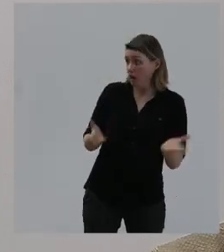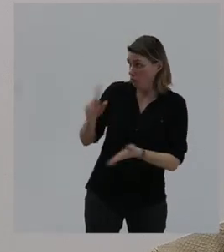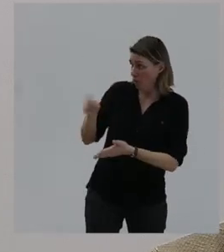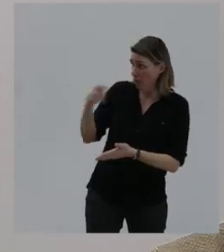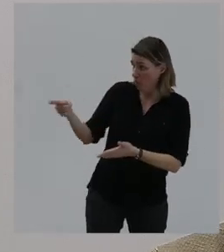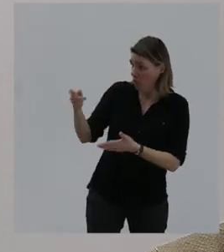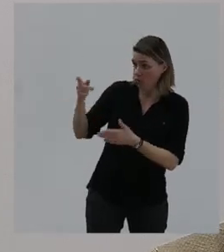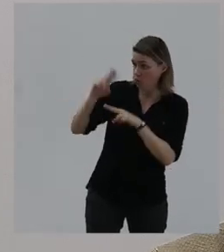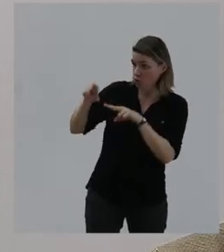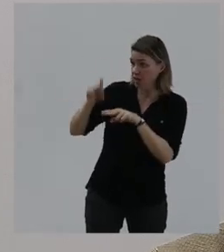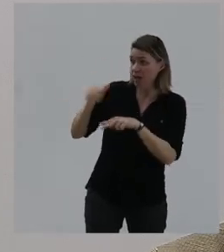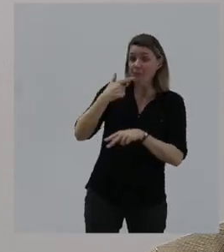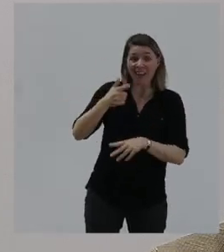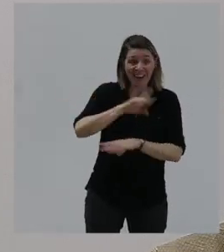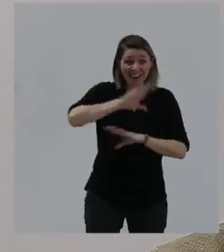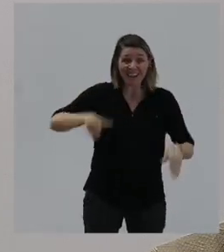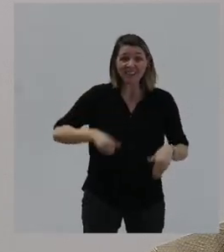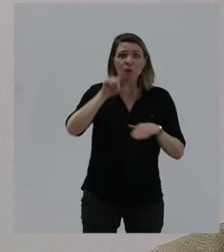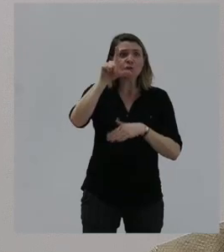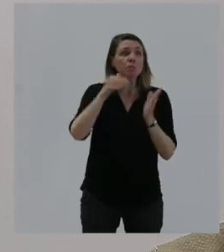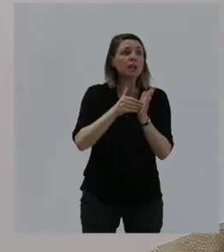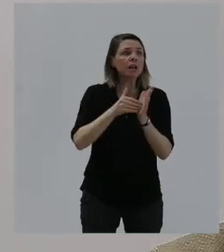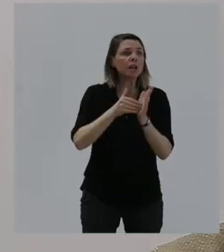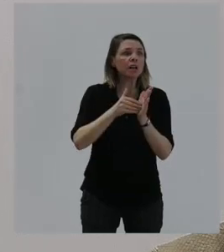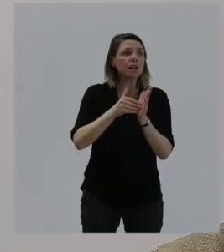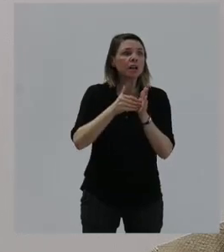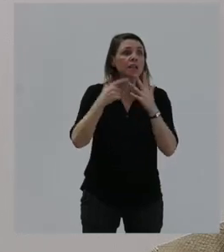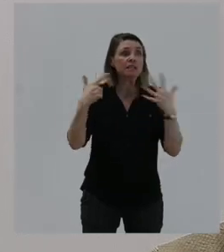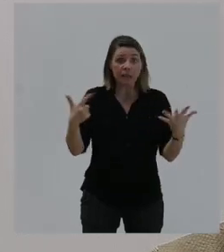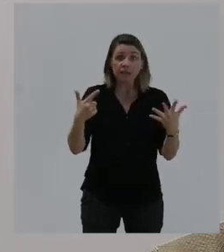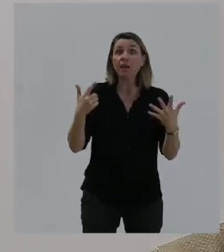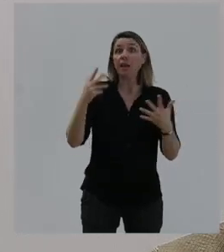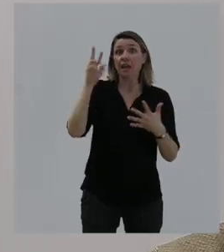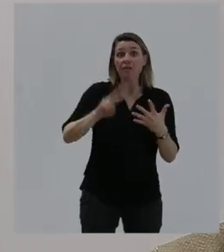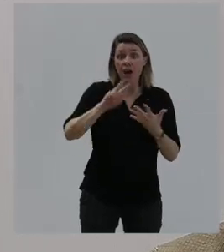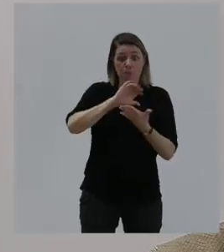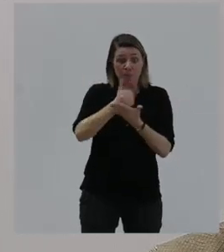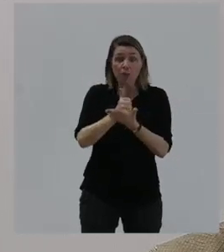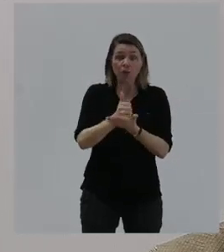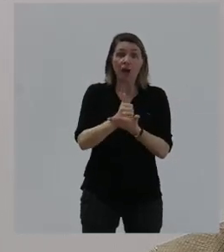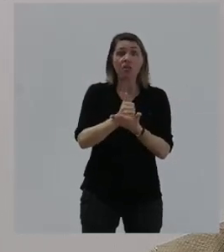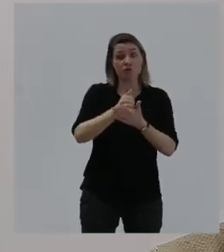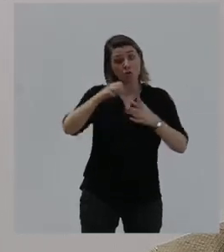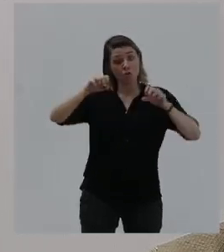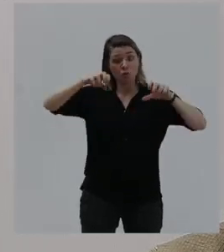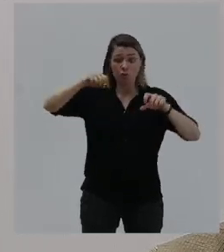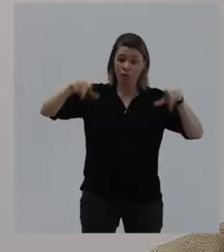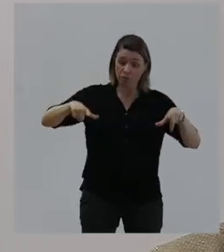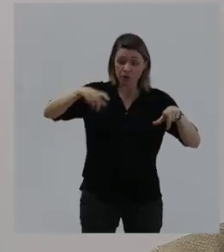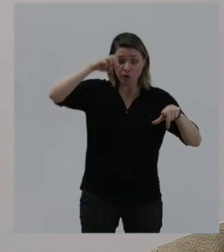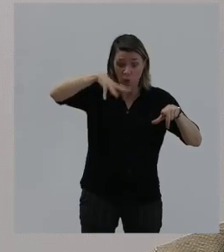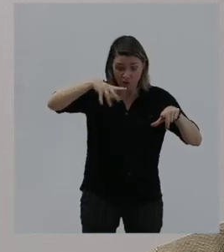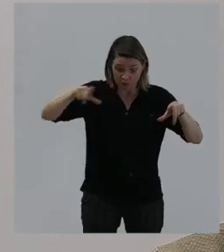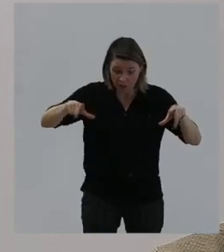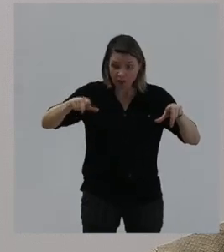que la dernière date quand même de 2017, et que nous savons que c'est un outil de pilotage, une photographie très précise que nous